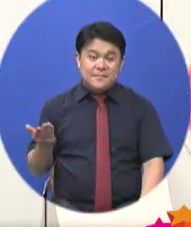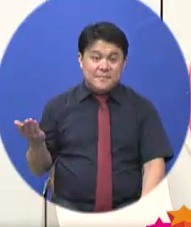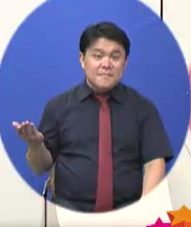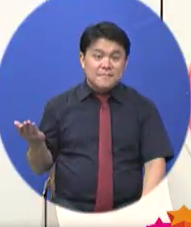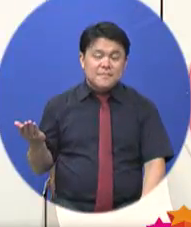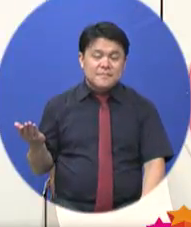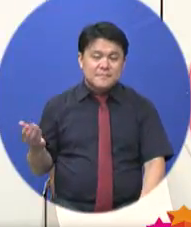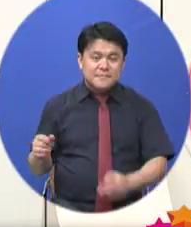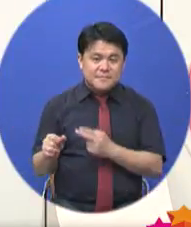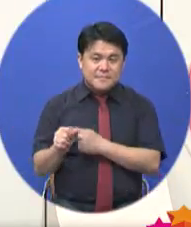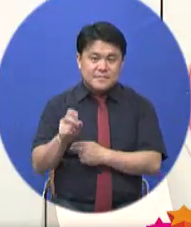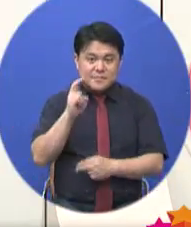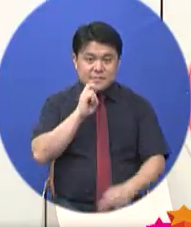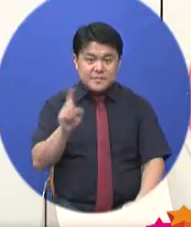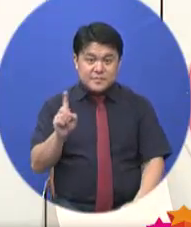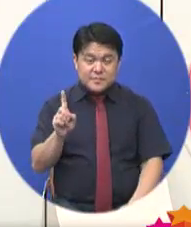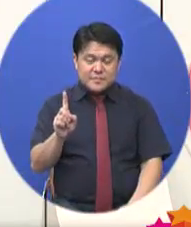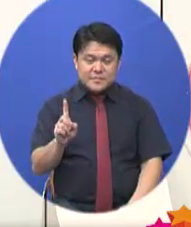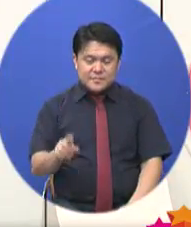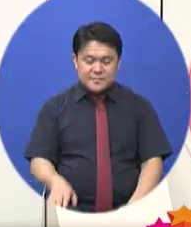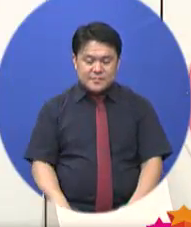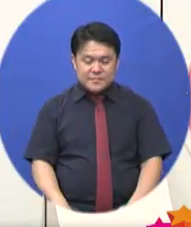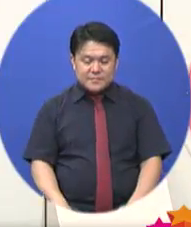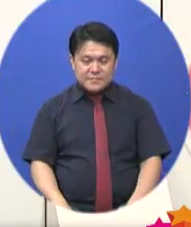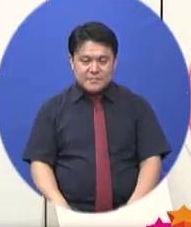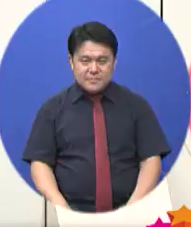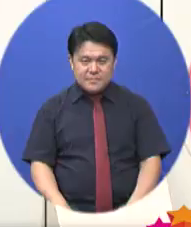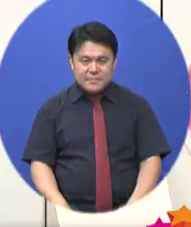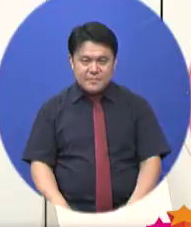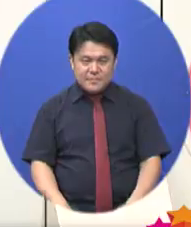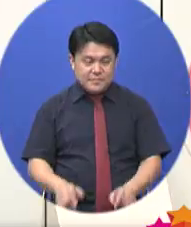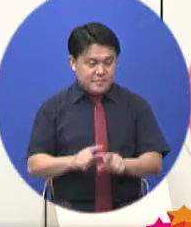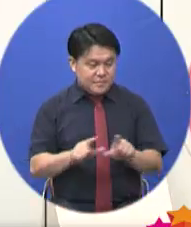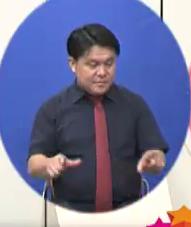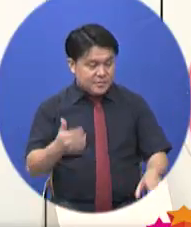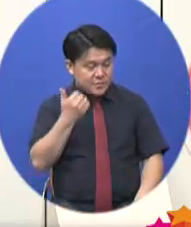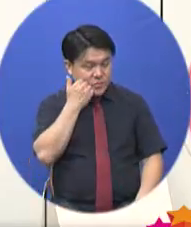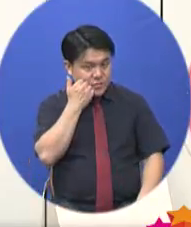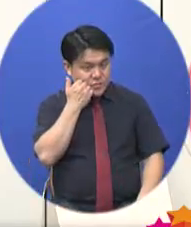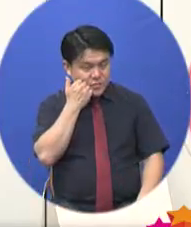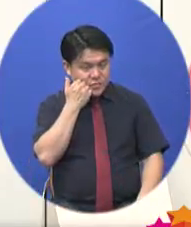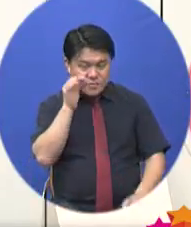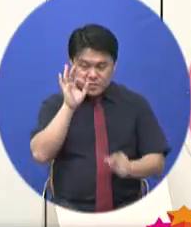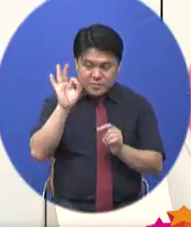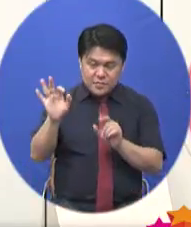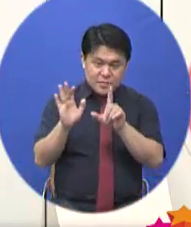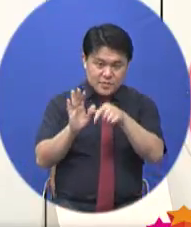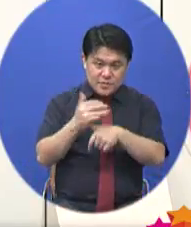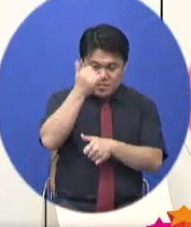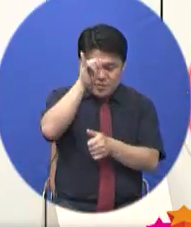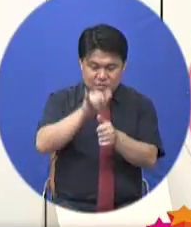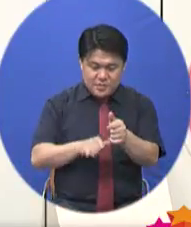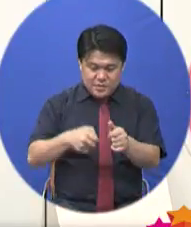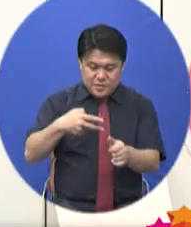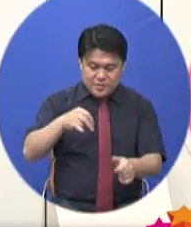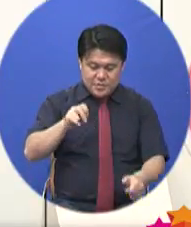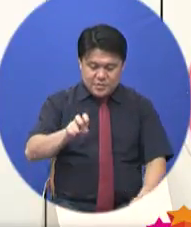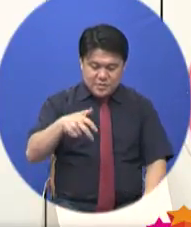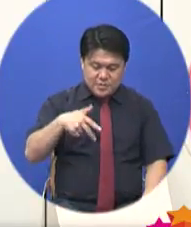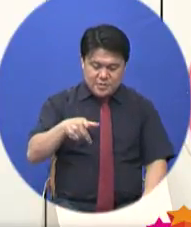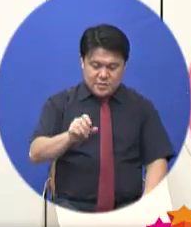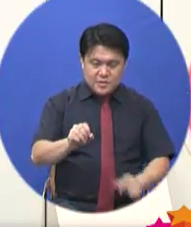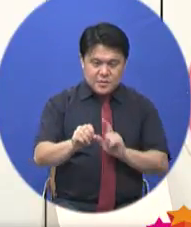김용만 선생님 노래가 실제로 이 일반인들이 볼 때 그 효녀심청 회전의자